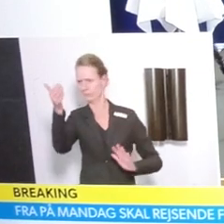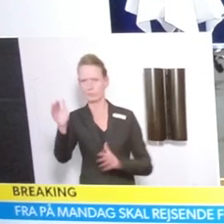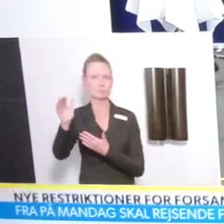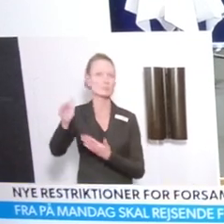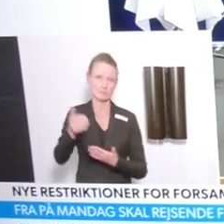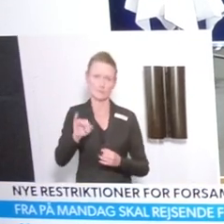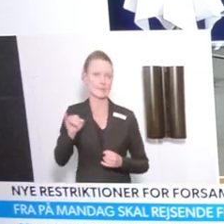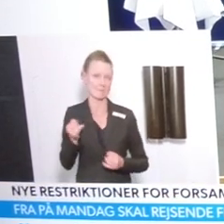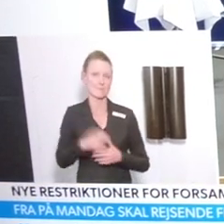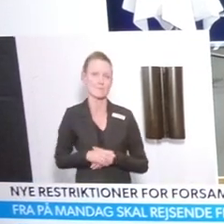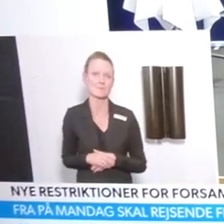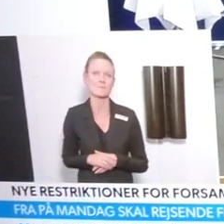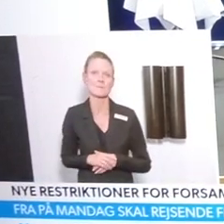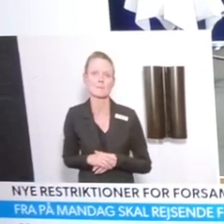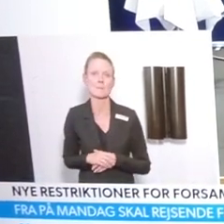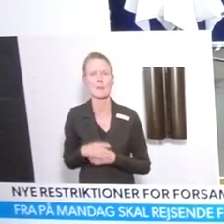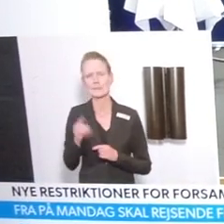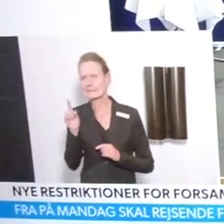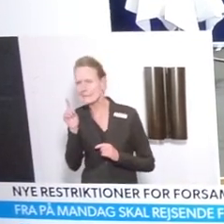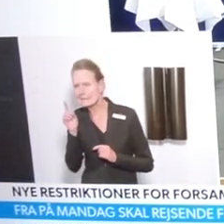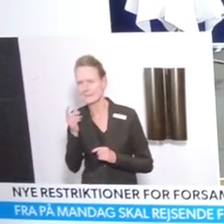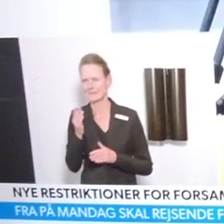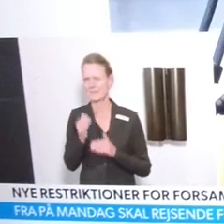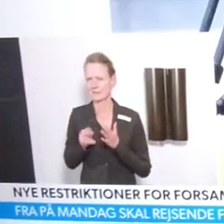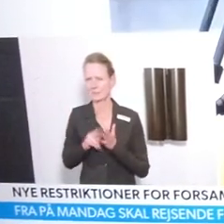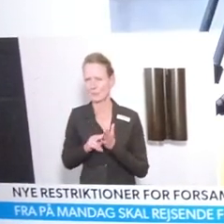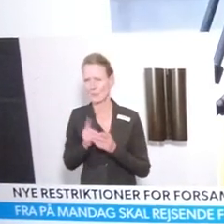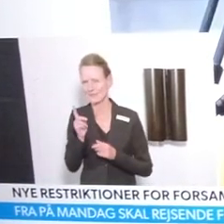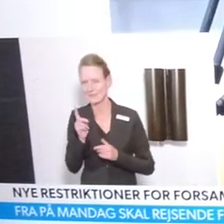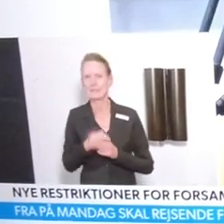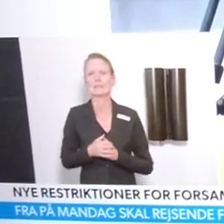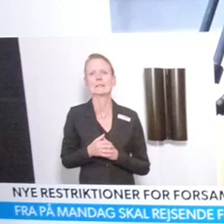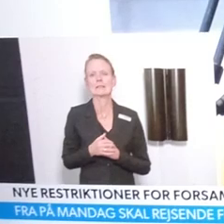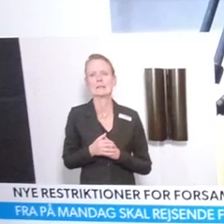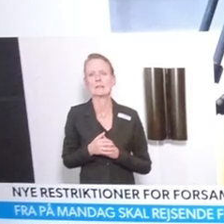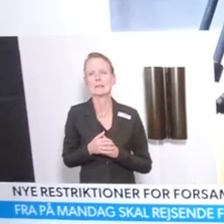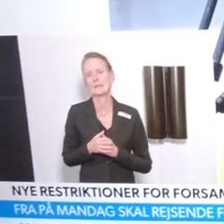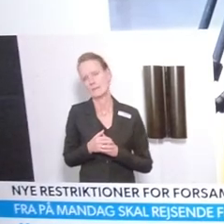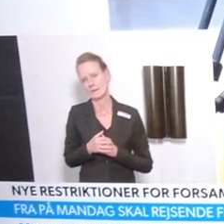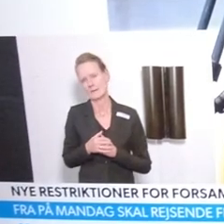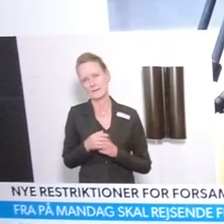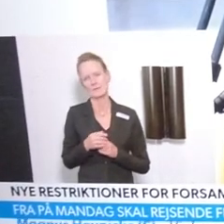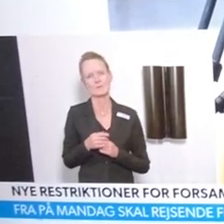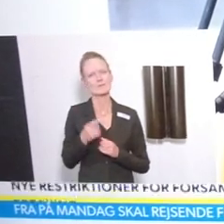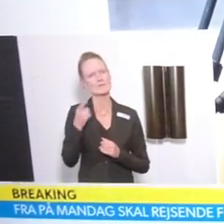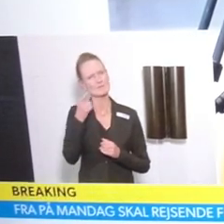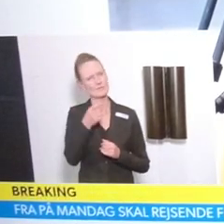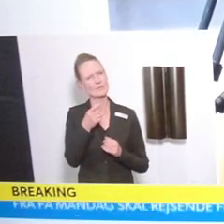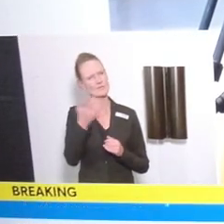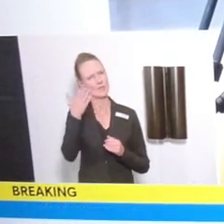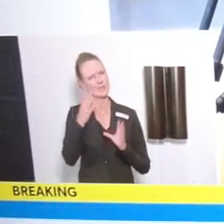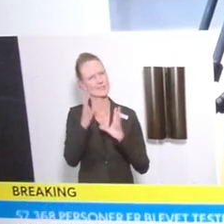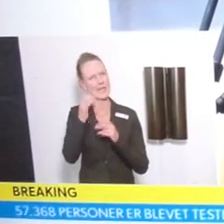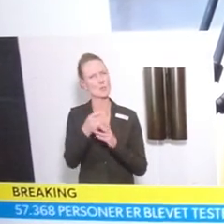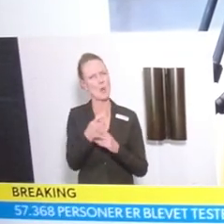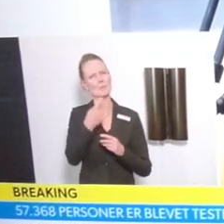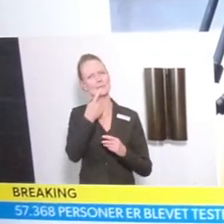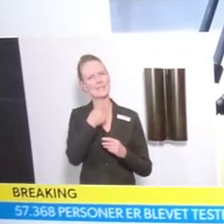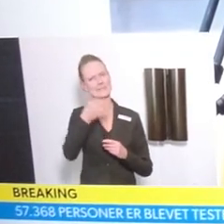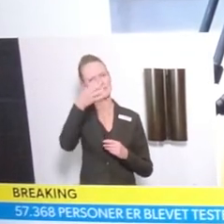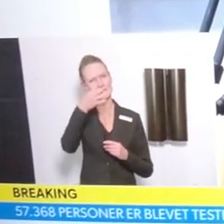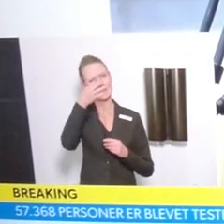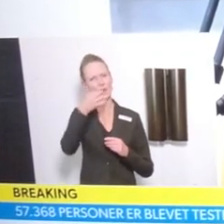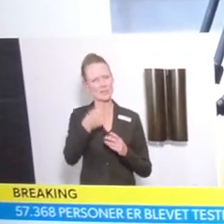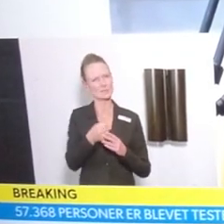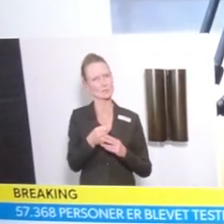lanceret. En sidste ting. Nu snakker du om test, og du nævner et nyt tal for, hvor mange test vi skal